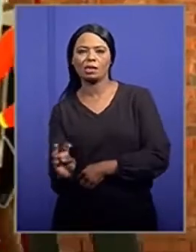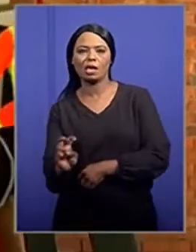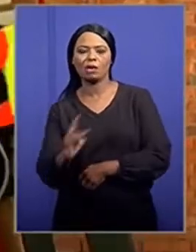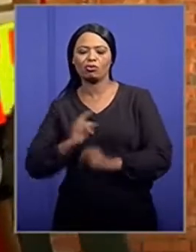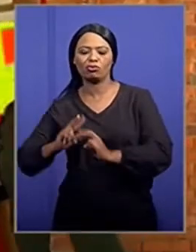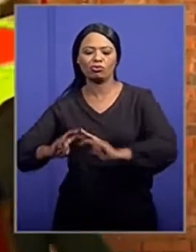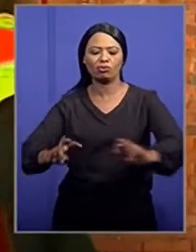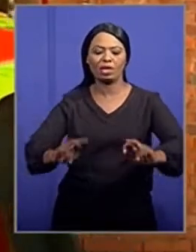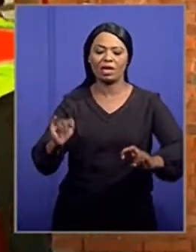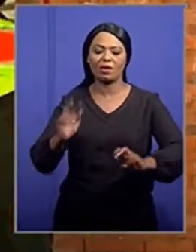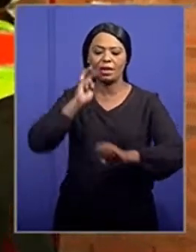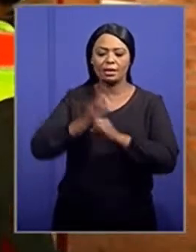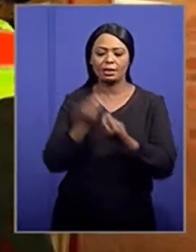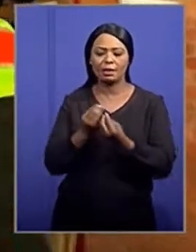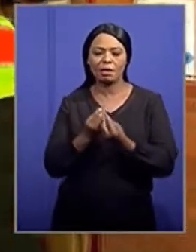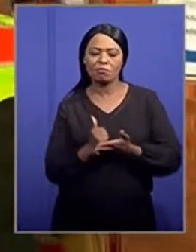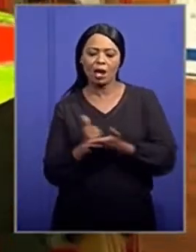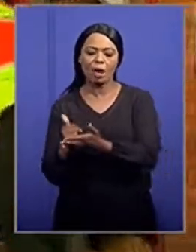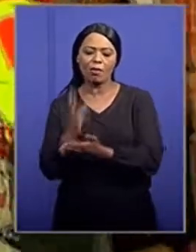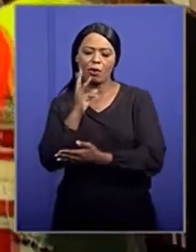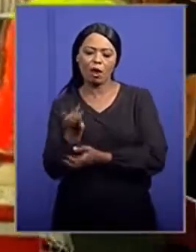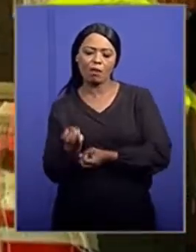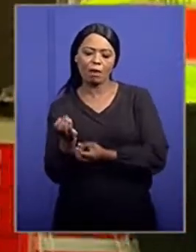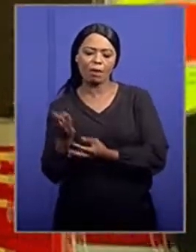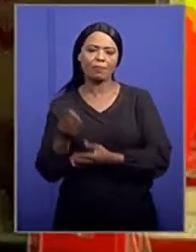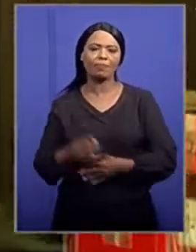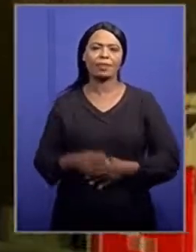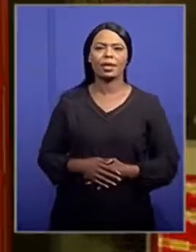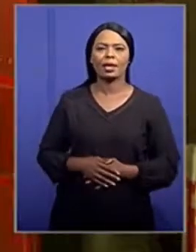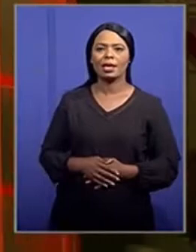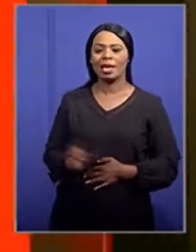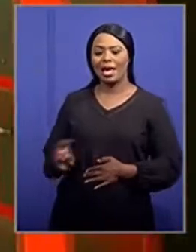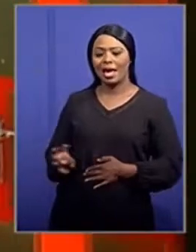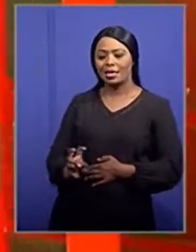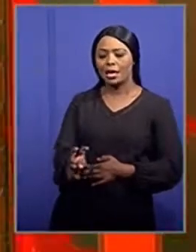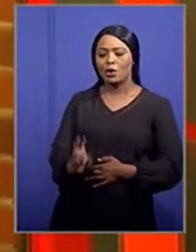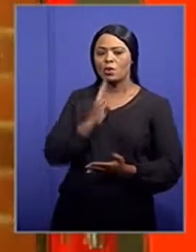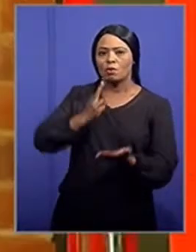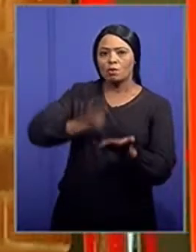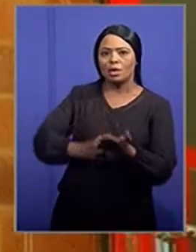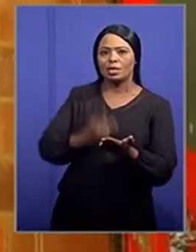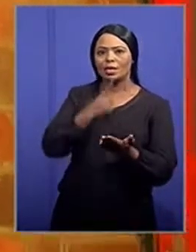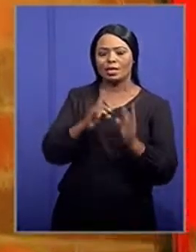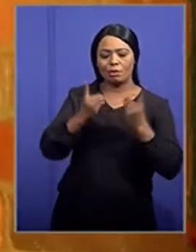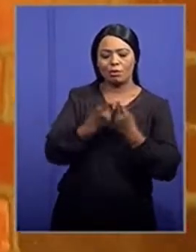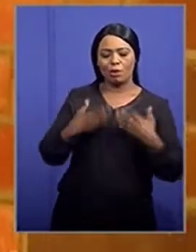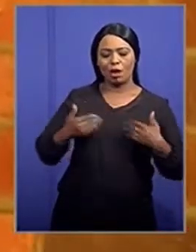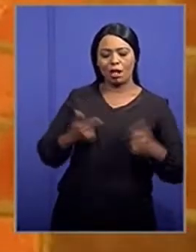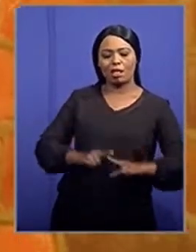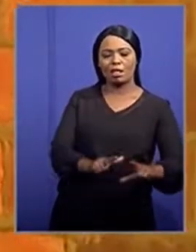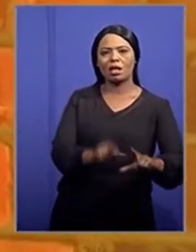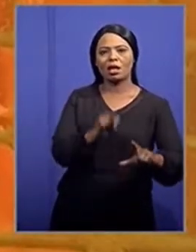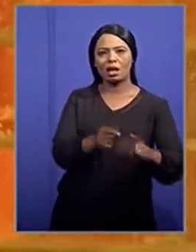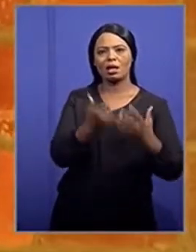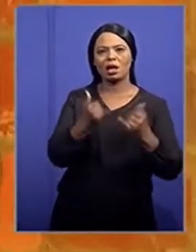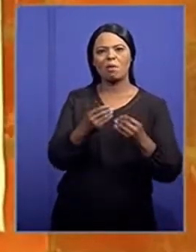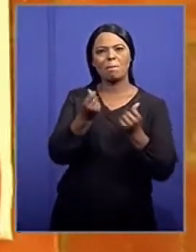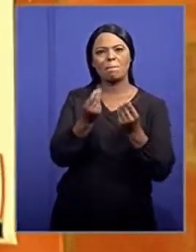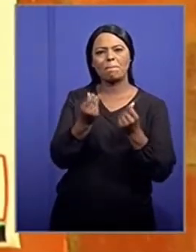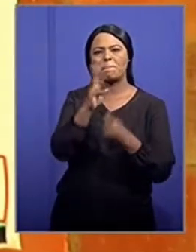ka moka tše ba di nyakang. Go ya ka pego ya SIU, kgoro ya maphelo ka mono provinseng ya Limpopo e kile a lahlegela ke dimilione tša